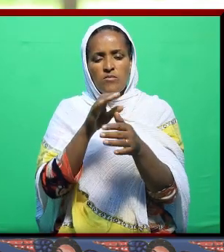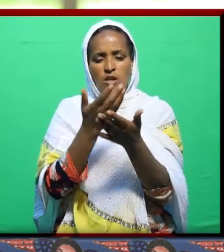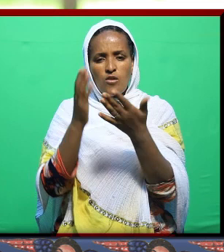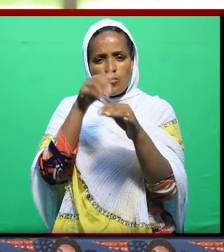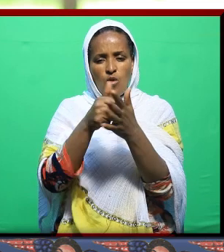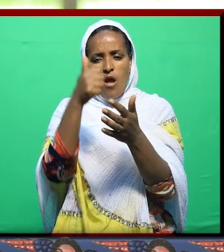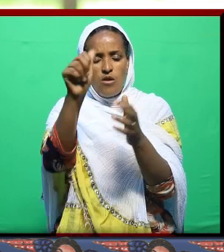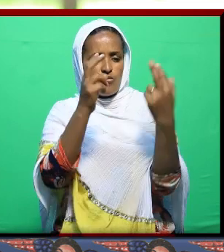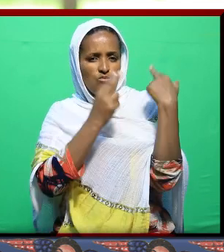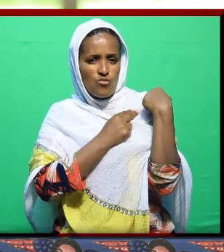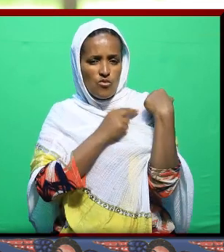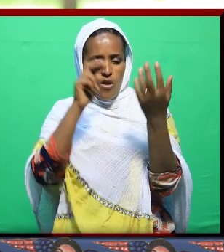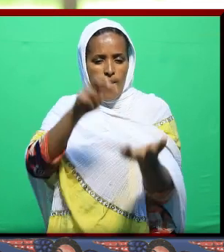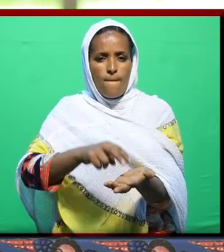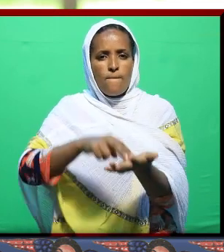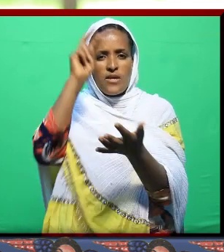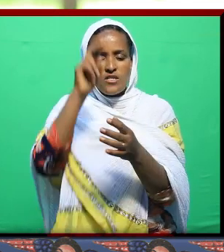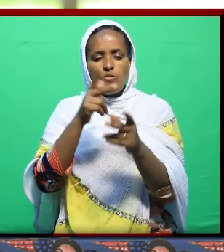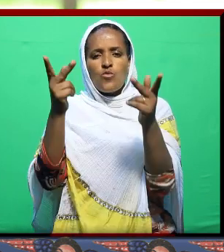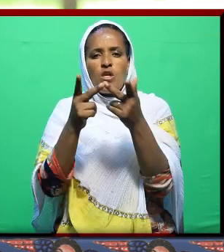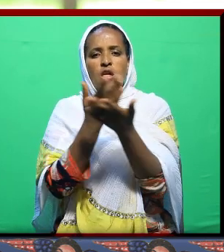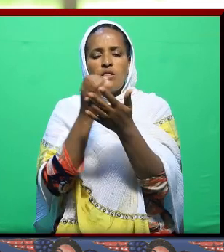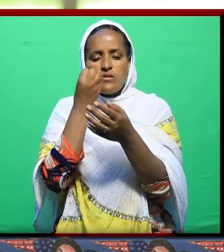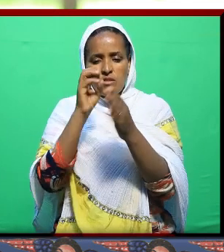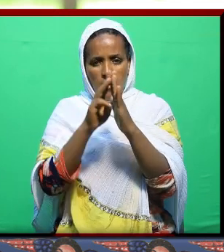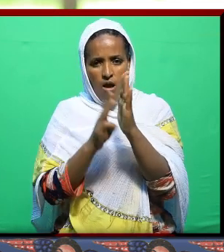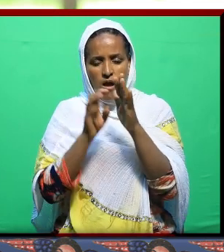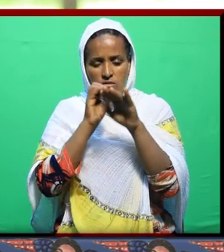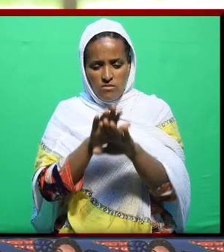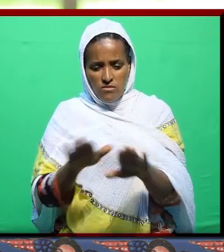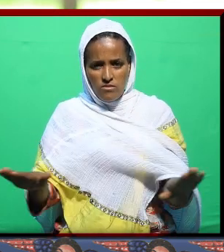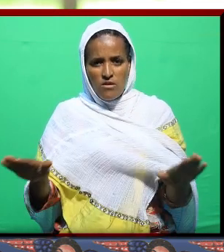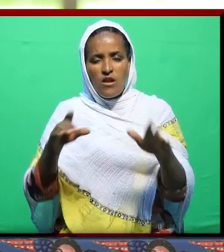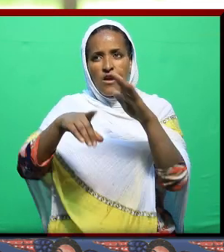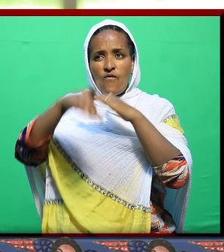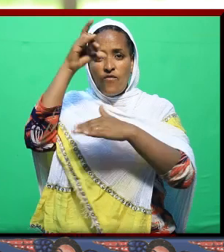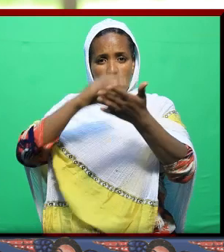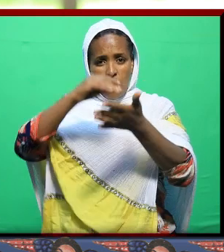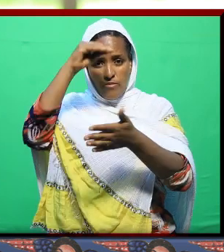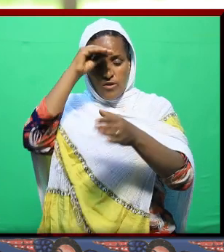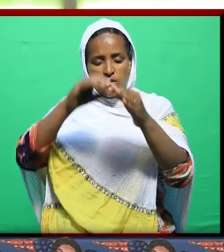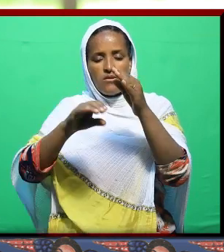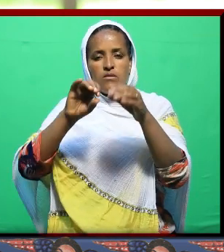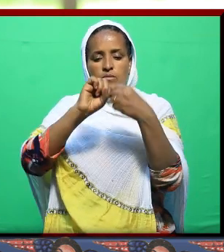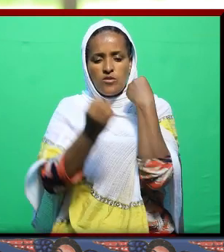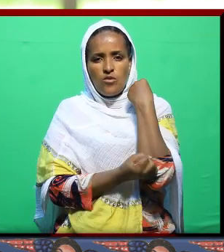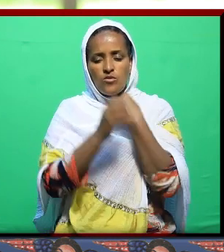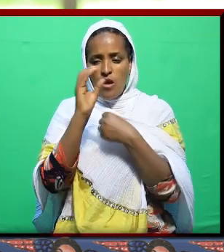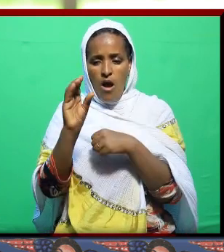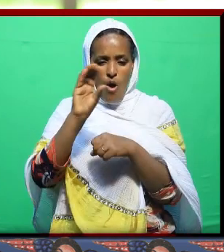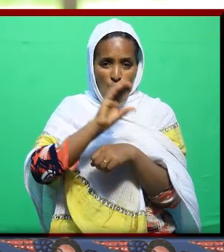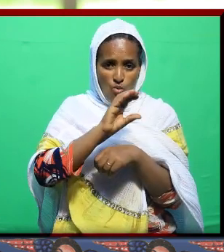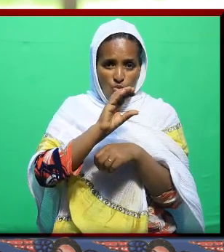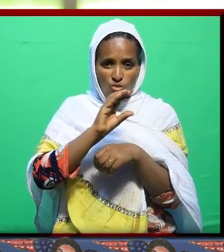እነዚህ ነገሮች አስሩ ማዕረጋትን መነሸው የተለየ ነው ጽማዌ ላይ ነው ለምሳሌ ለከፍተኛ ትምህርት መሰረቱ ሀሁ